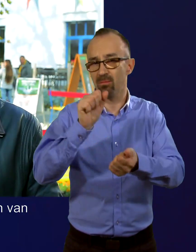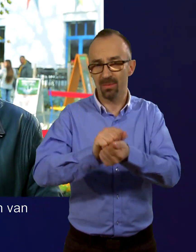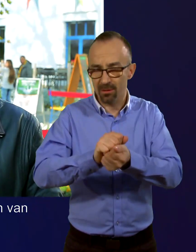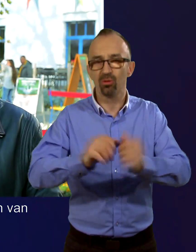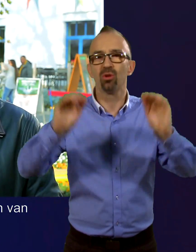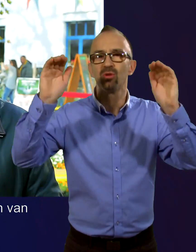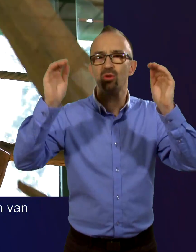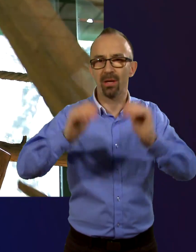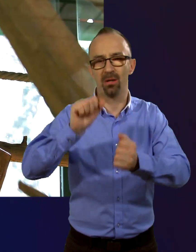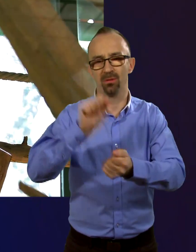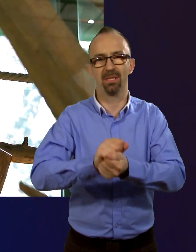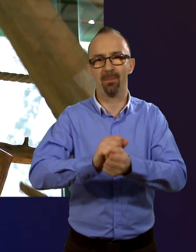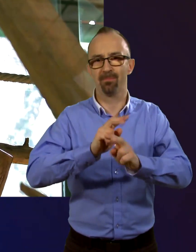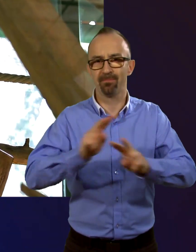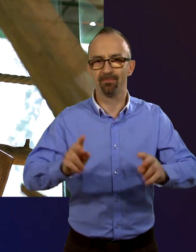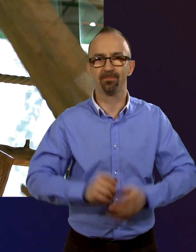a számuk drámaian.